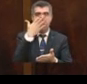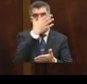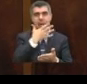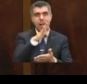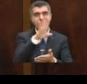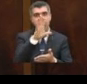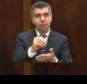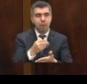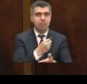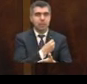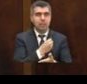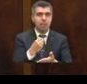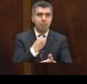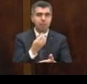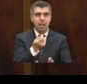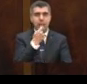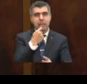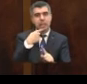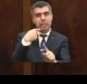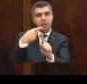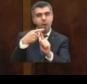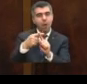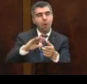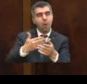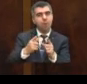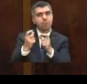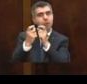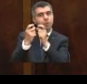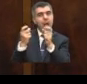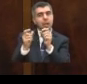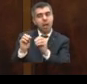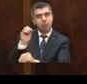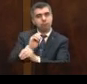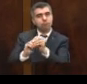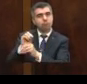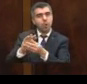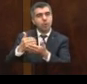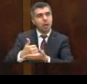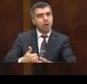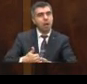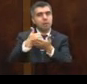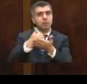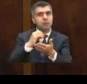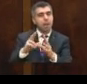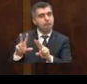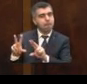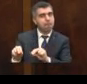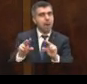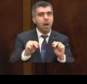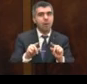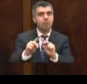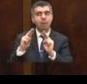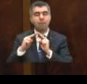وآليات طبية مصنعة في المغرب من طرف مقاولات مغربية وبجودة عالية ومطابقة للمعايير